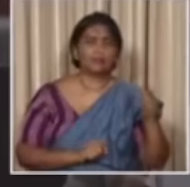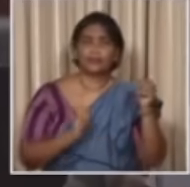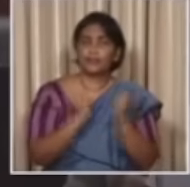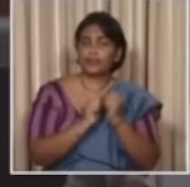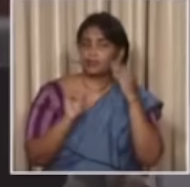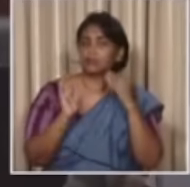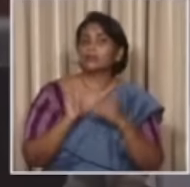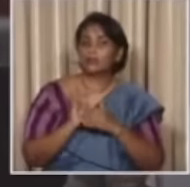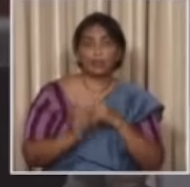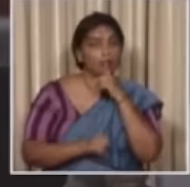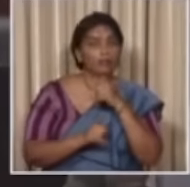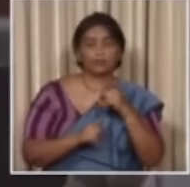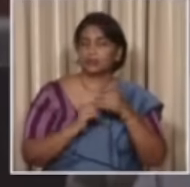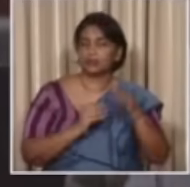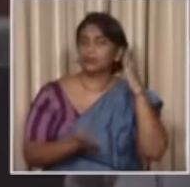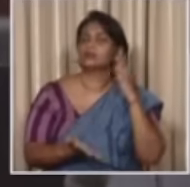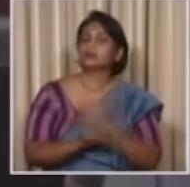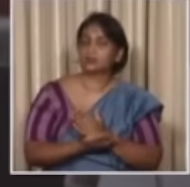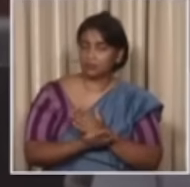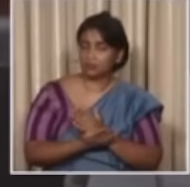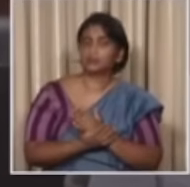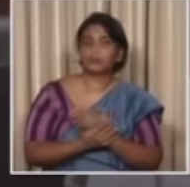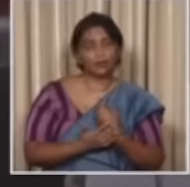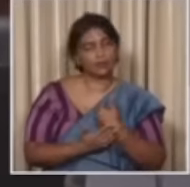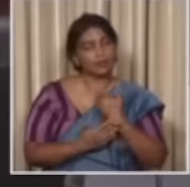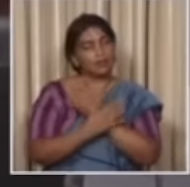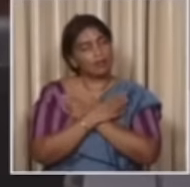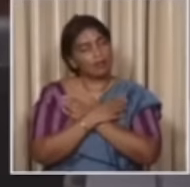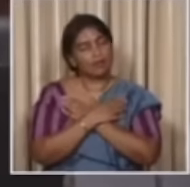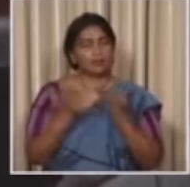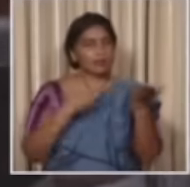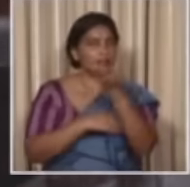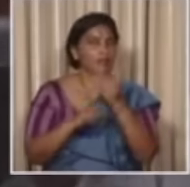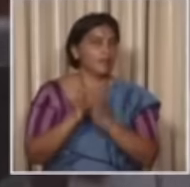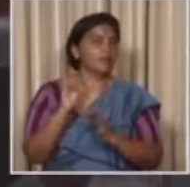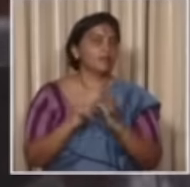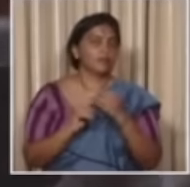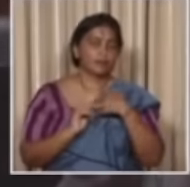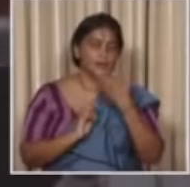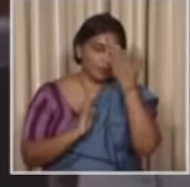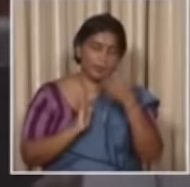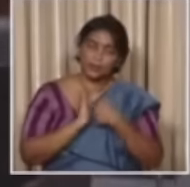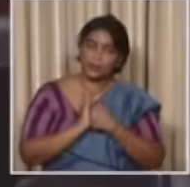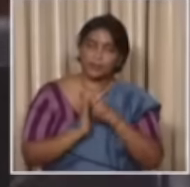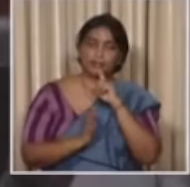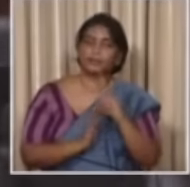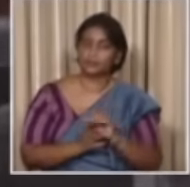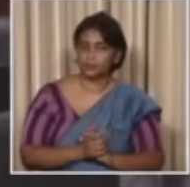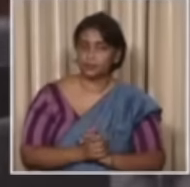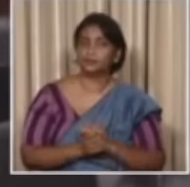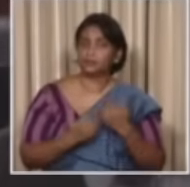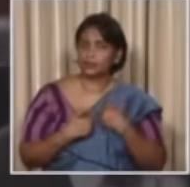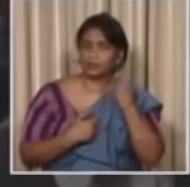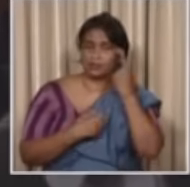දේවල් පිළිබඳ කතා කිරීම වලකින ලෙස මාගේ ආදරණීය සහෝදර මන්ත්‍රීවරුන්ගෙන් මම ඉතාම ගෞරවයෙන් ඉල්ලා සිටිනවා.